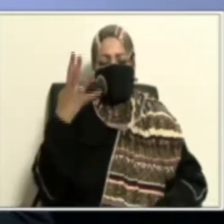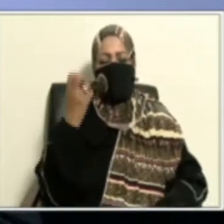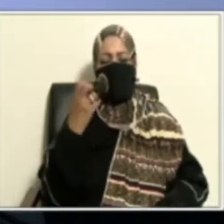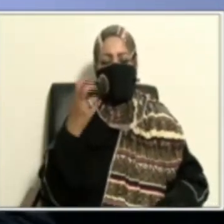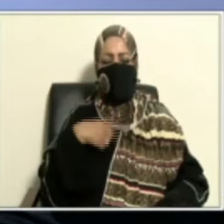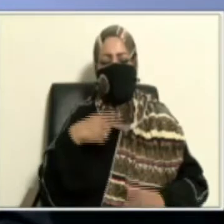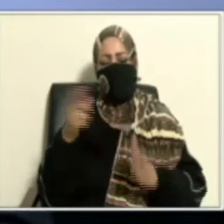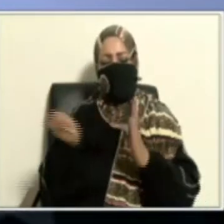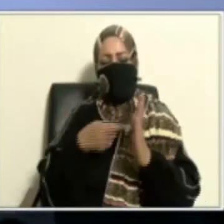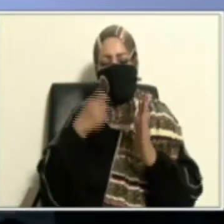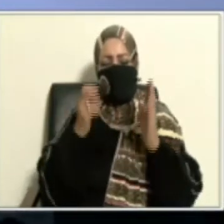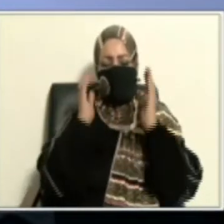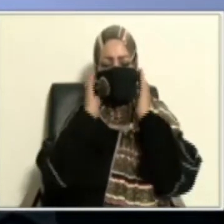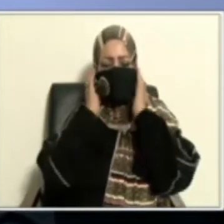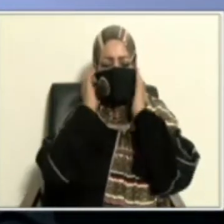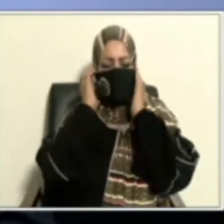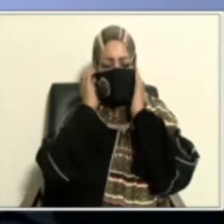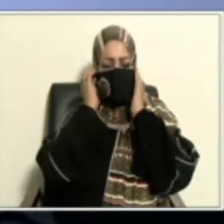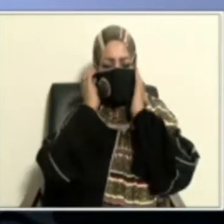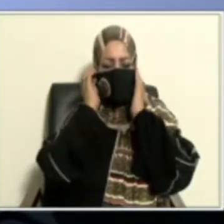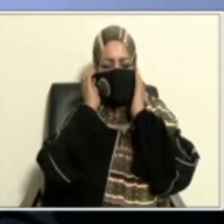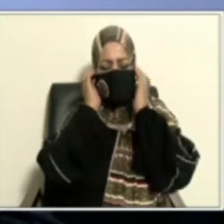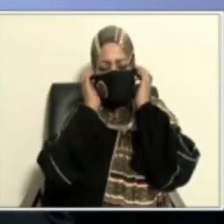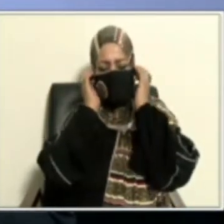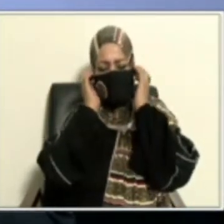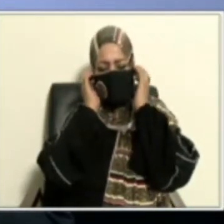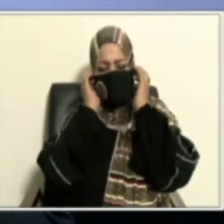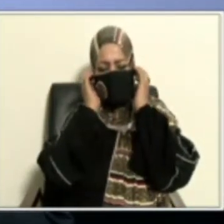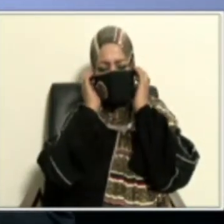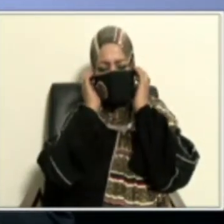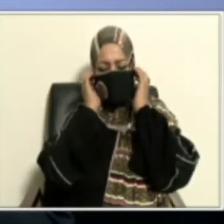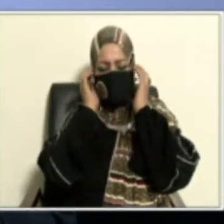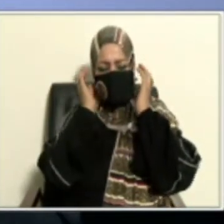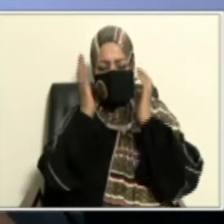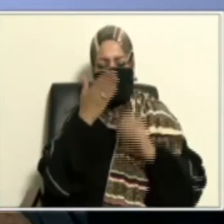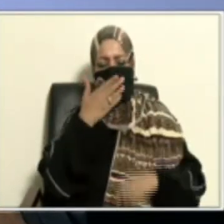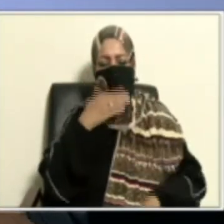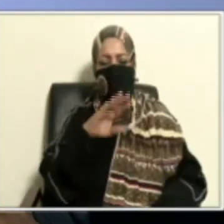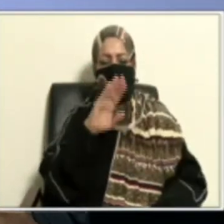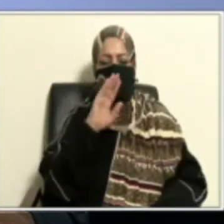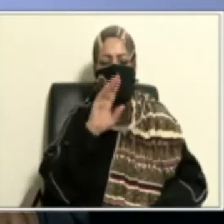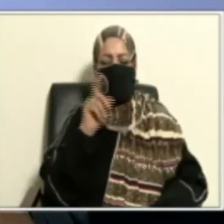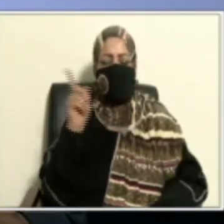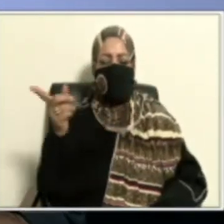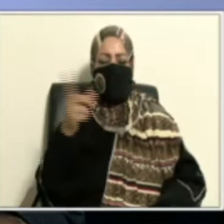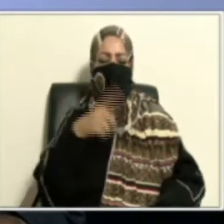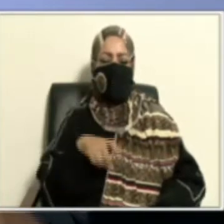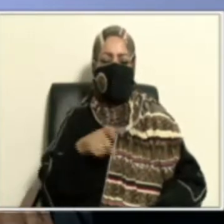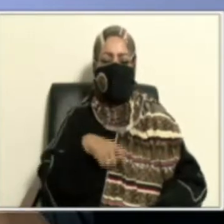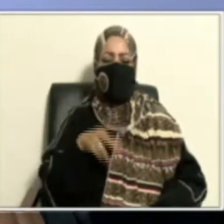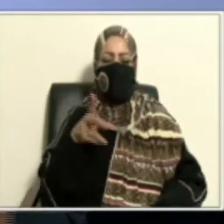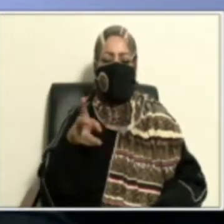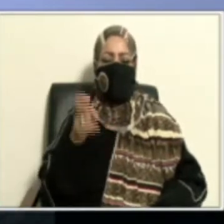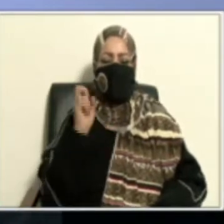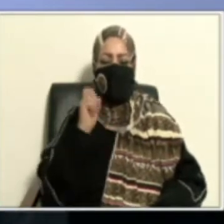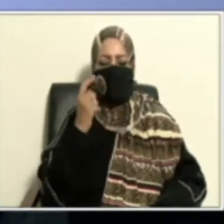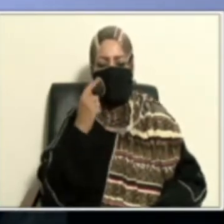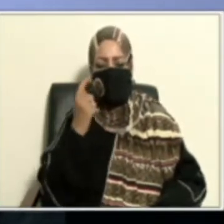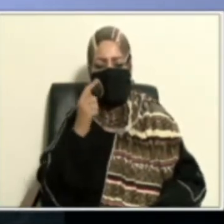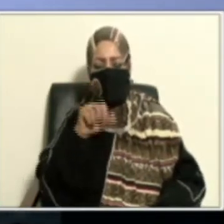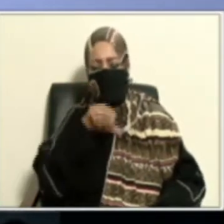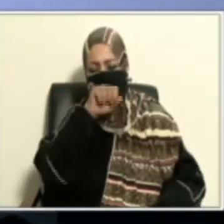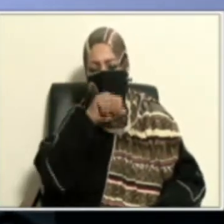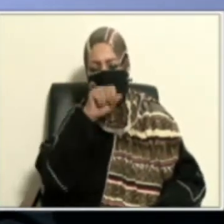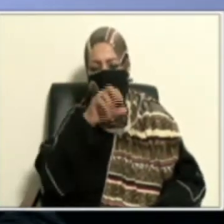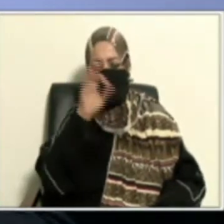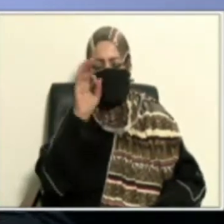صنعة مثل حفظ القرآن هذا صعب جدا ويحتاج إلى أناس متخصصين في هذا الفن وهو